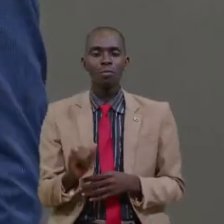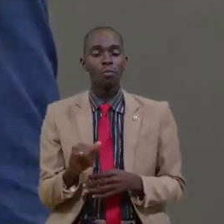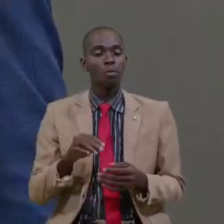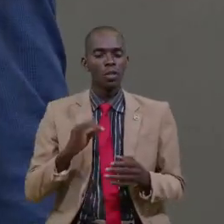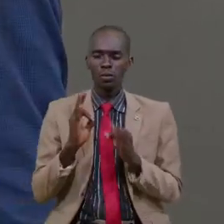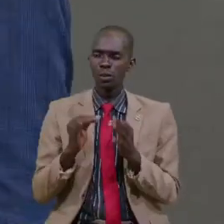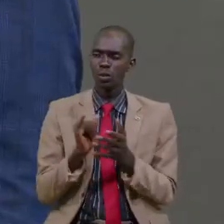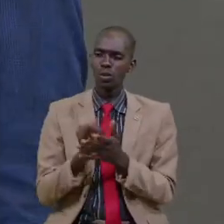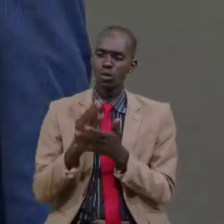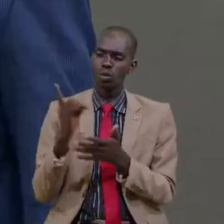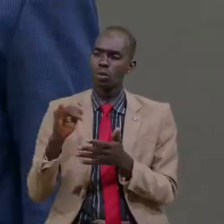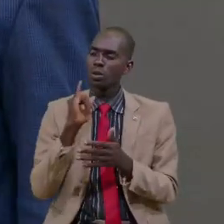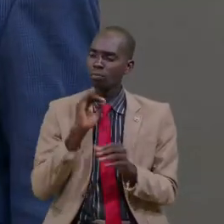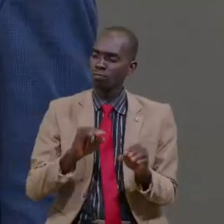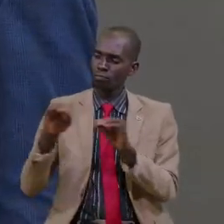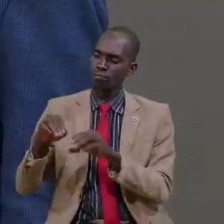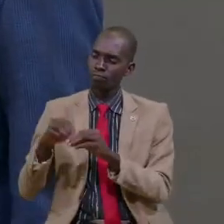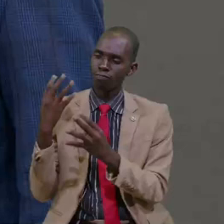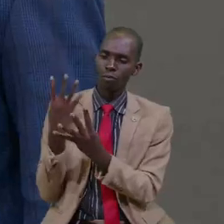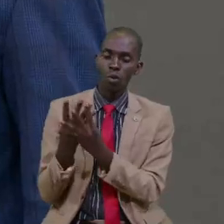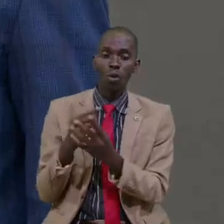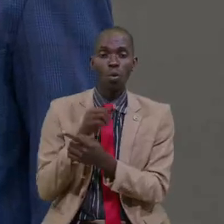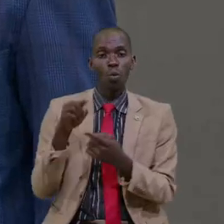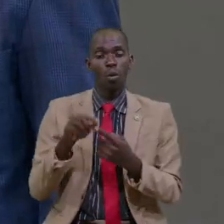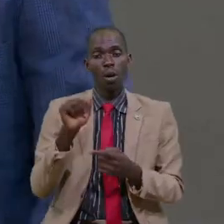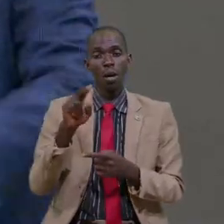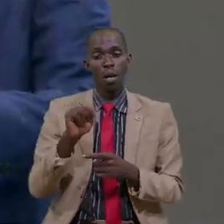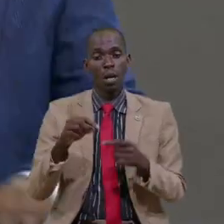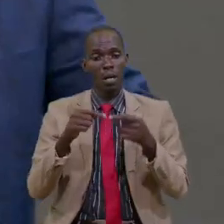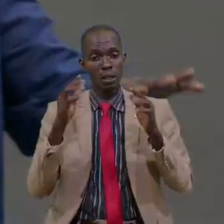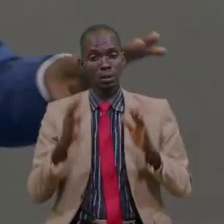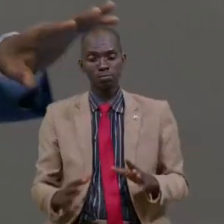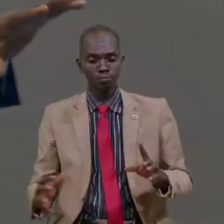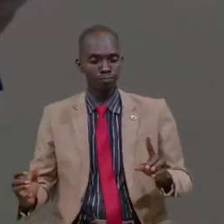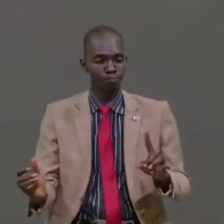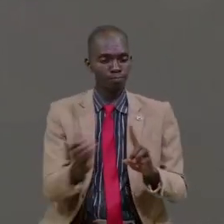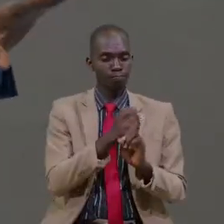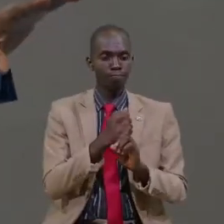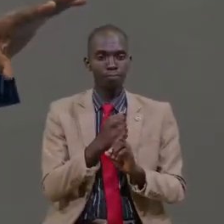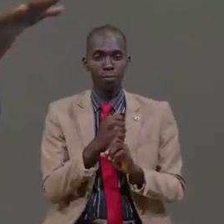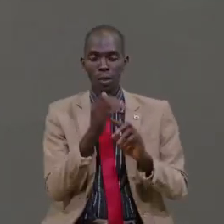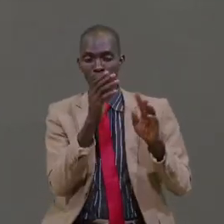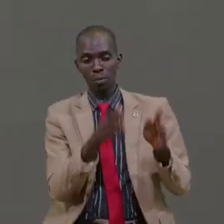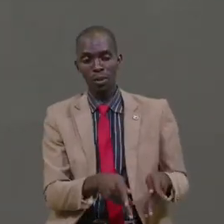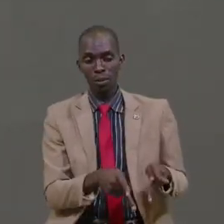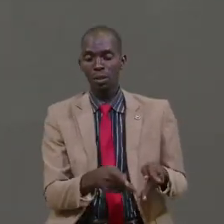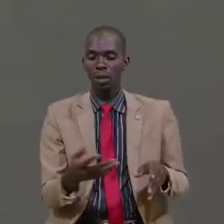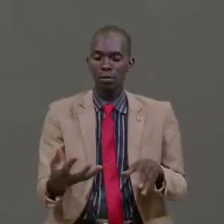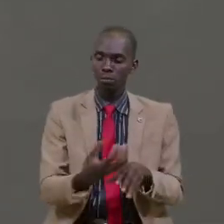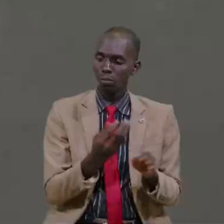cette personne est en captivité. Lorsqu'un ennemi le capture